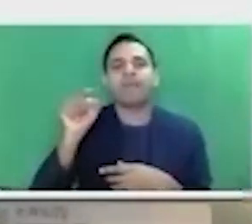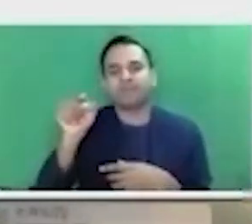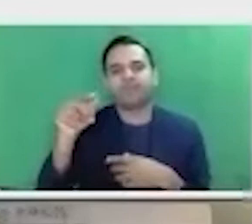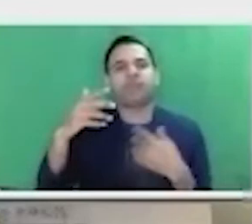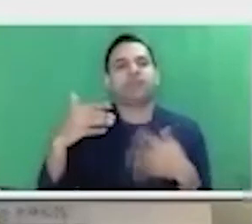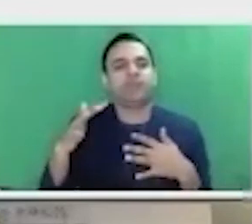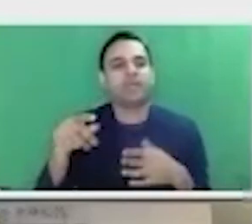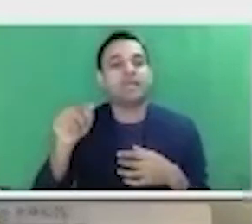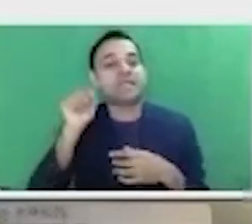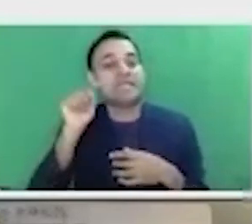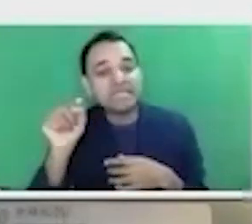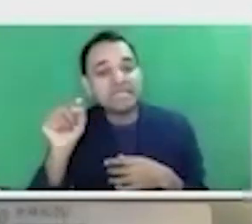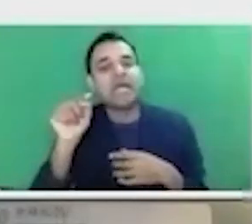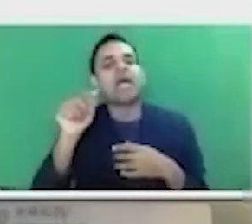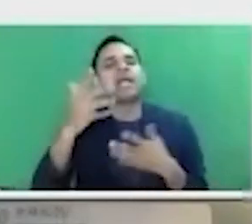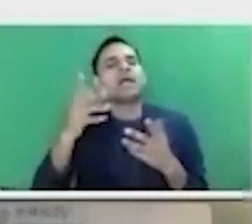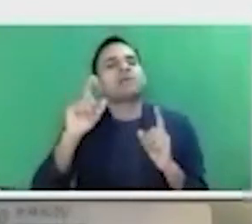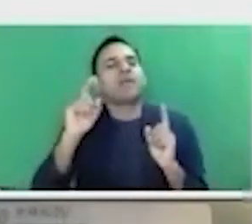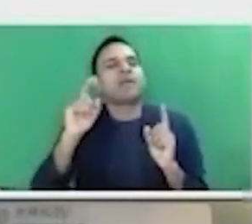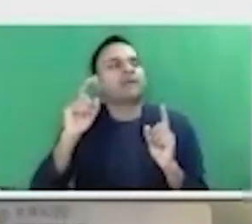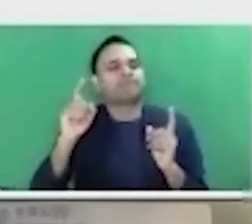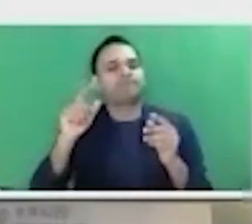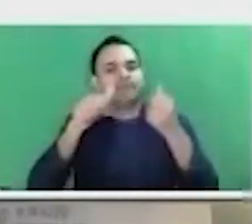ومعالي الأميرة، وأيضا حتى